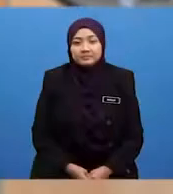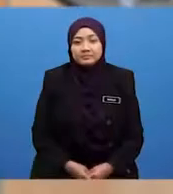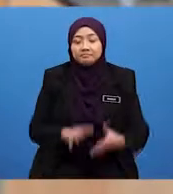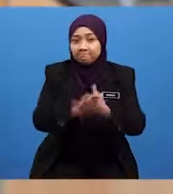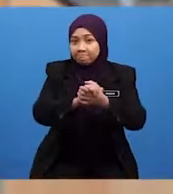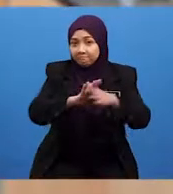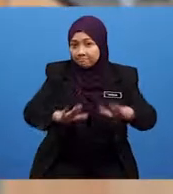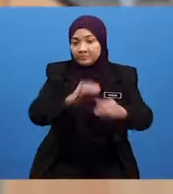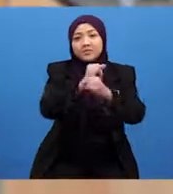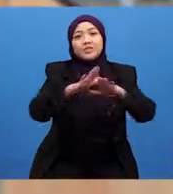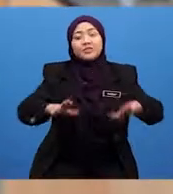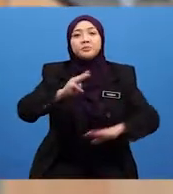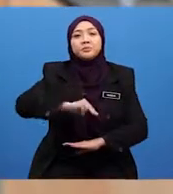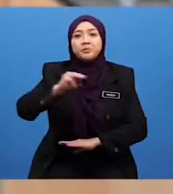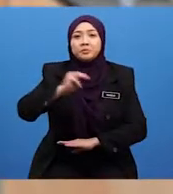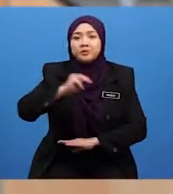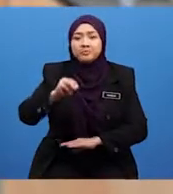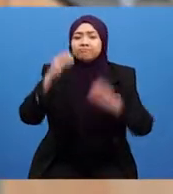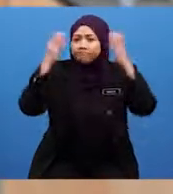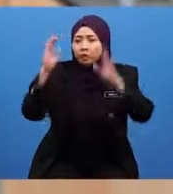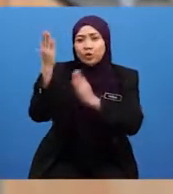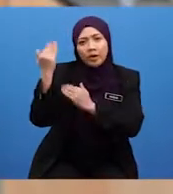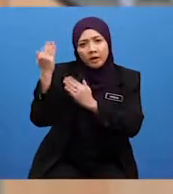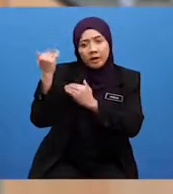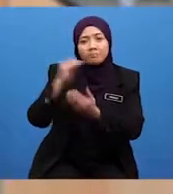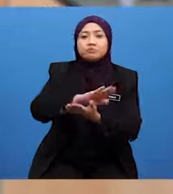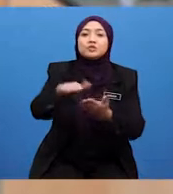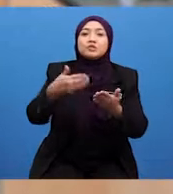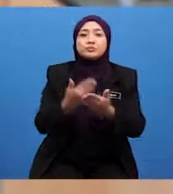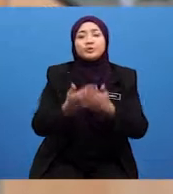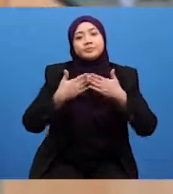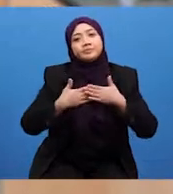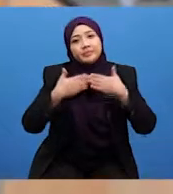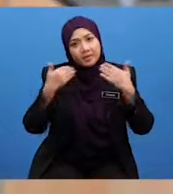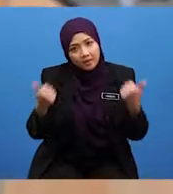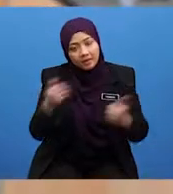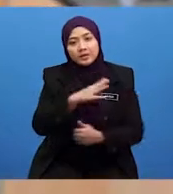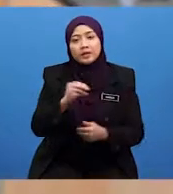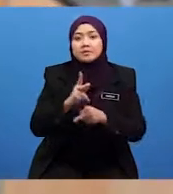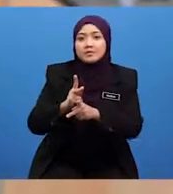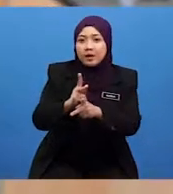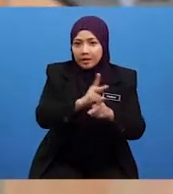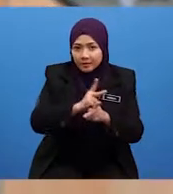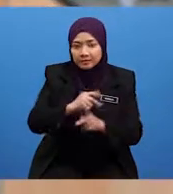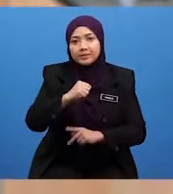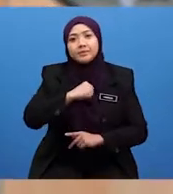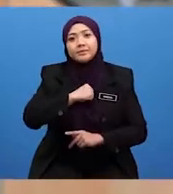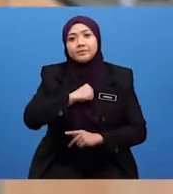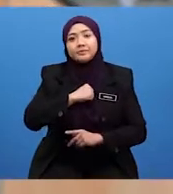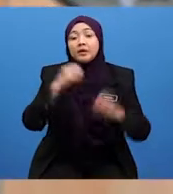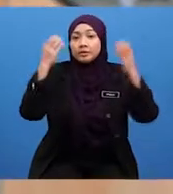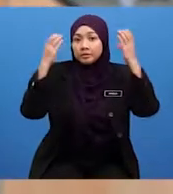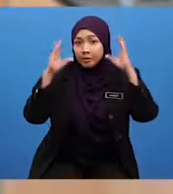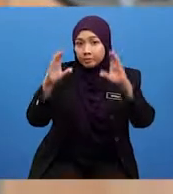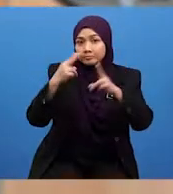Selamat sejahtera murid-murid. Cikgu harap murid-murid semua sehat sentiasa menjaga kesihatan anda. Saya,